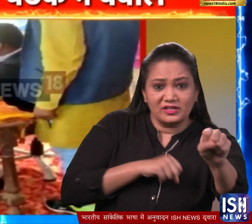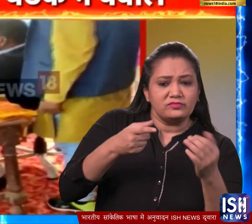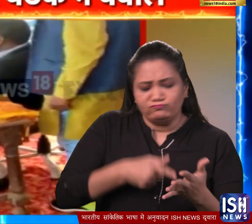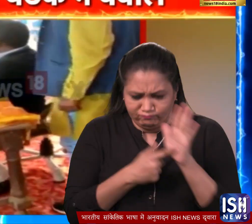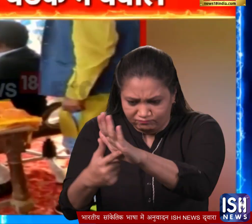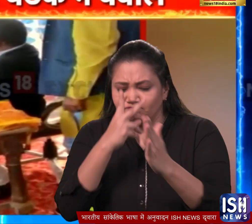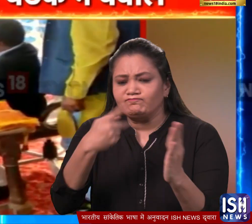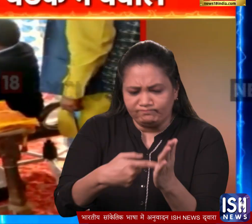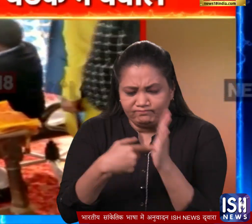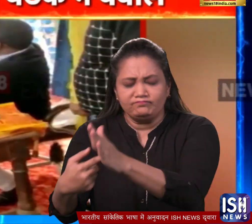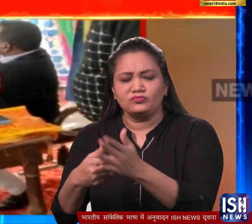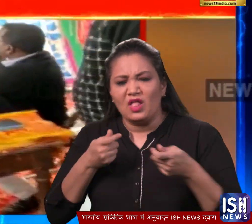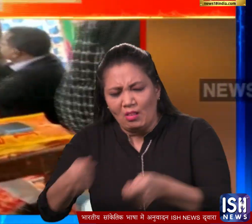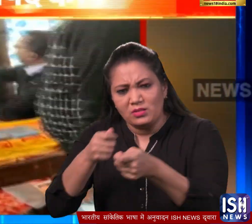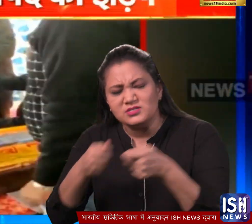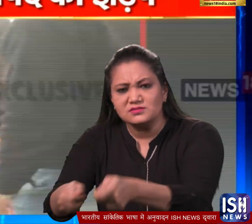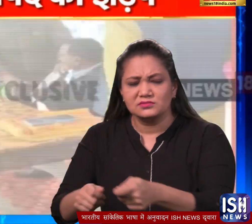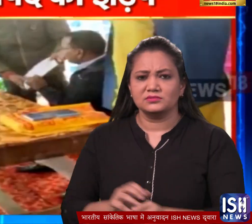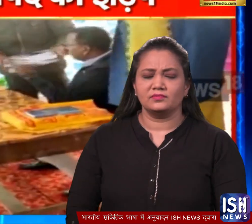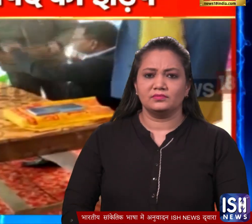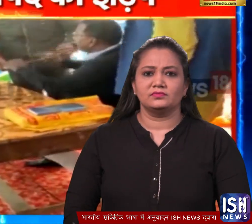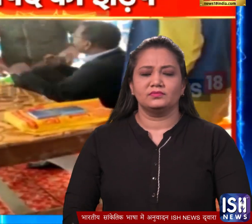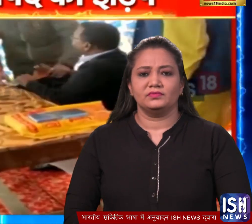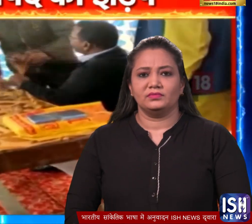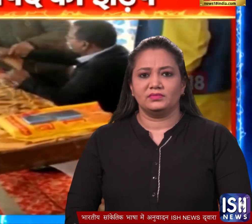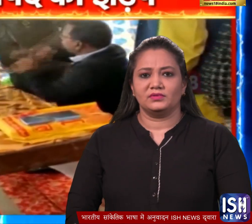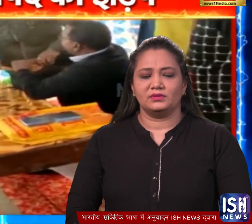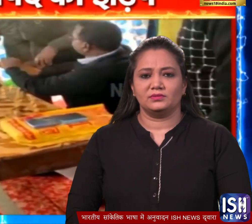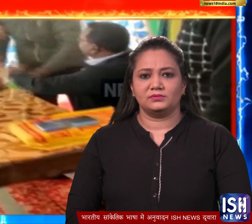वाला सर्टिफिकेट जबरन अधिकारी को थमाने की कोशिश करते दिखे।